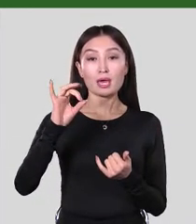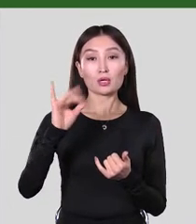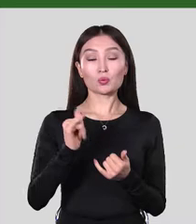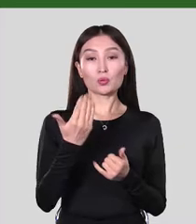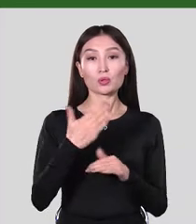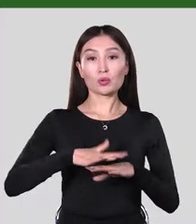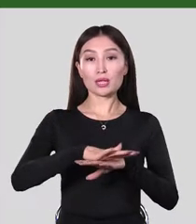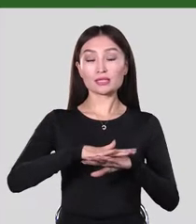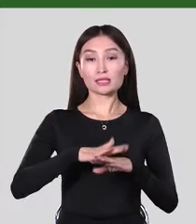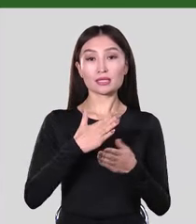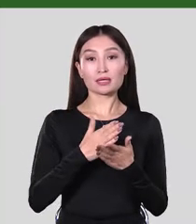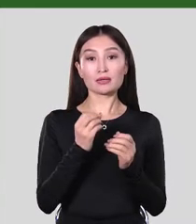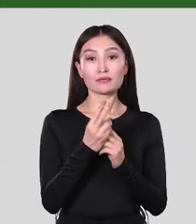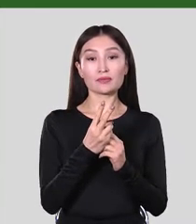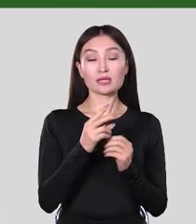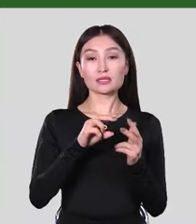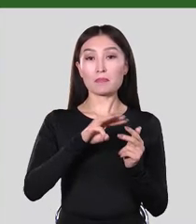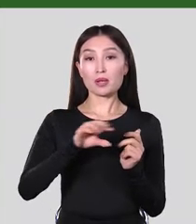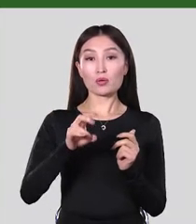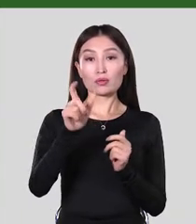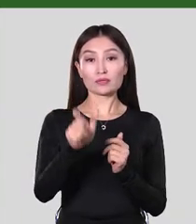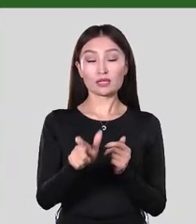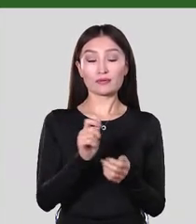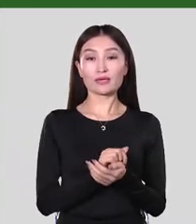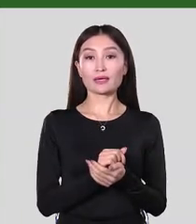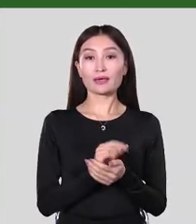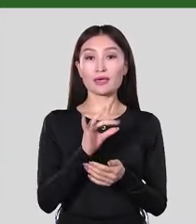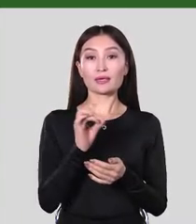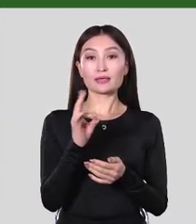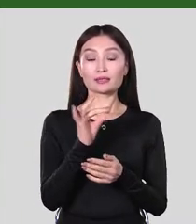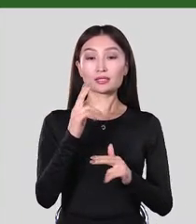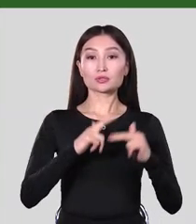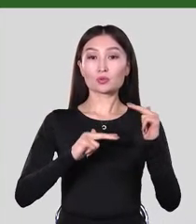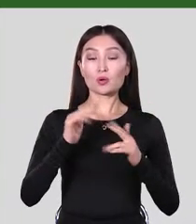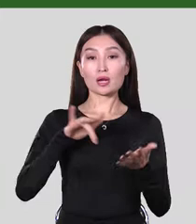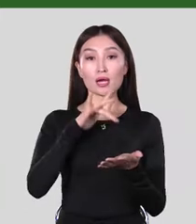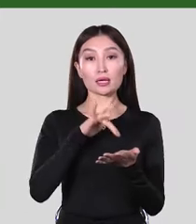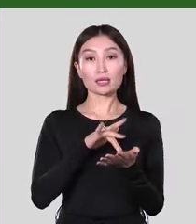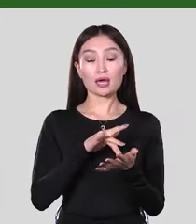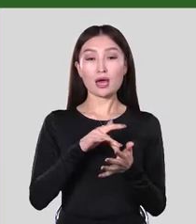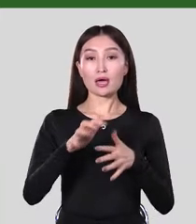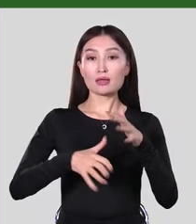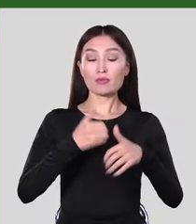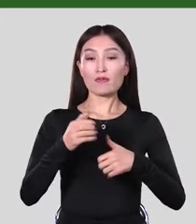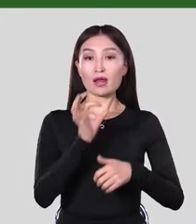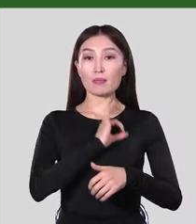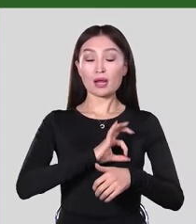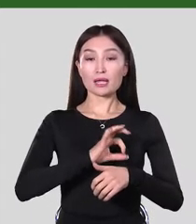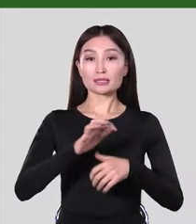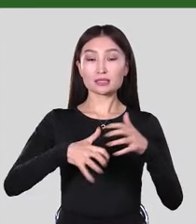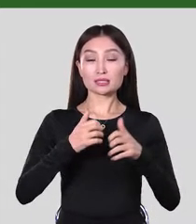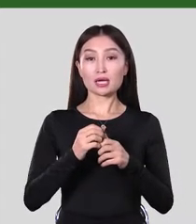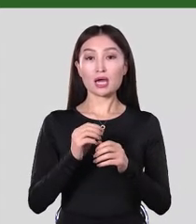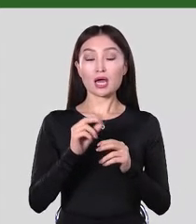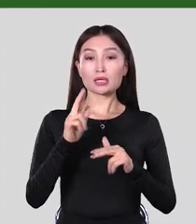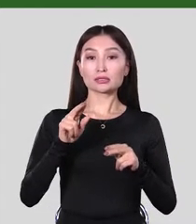население составляло 12 миллионов человек. Инки строили города, добывали полезные ископаемые,